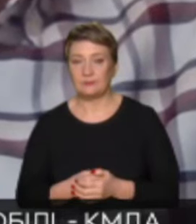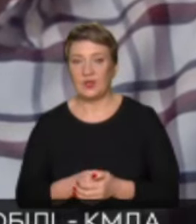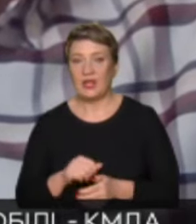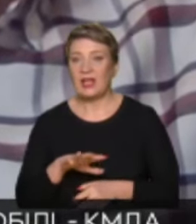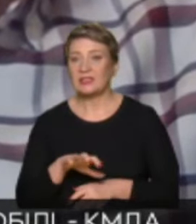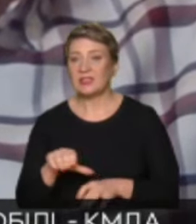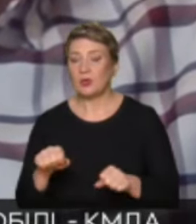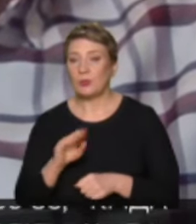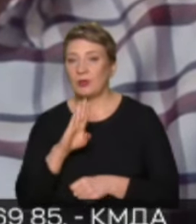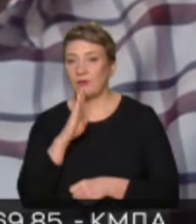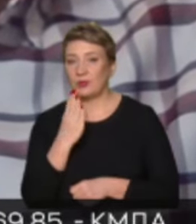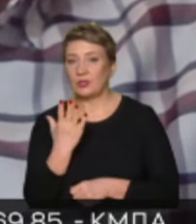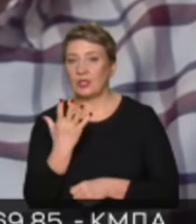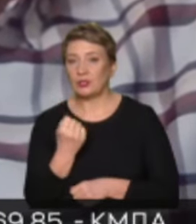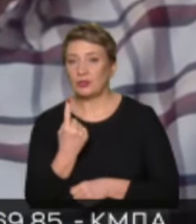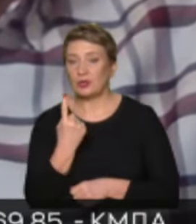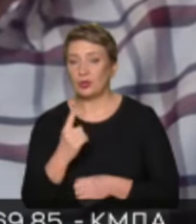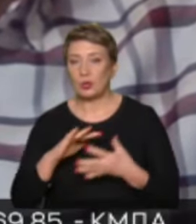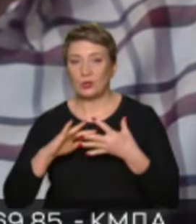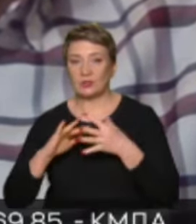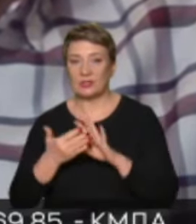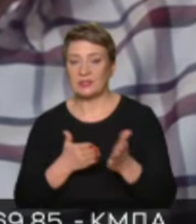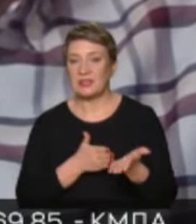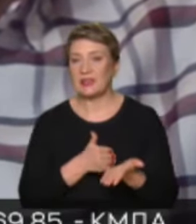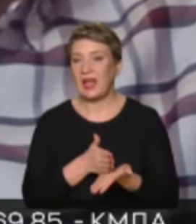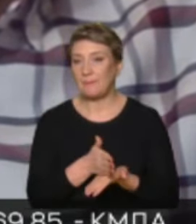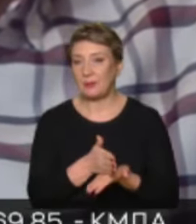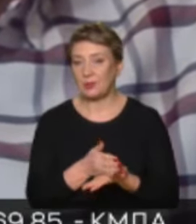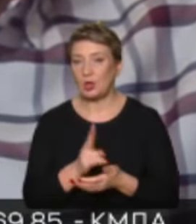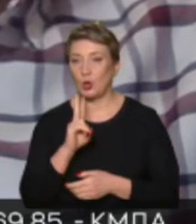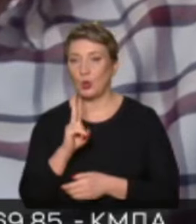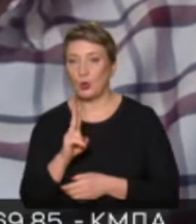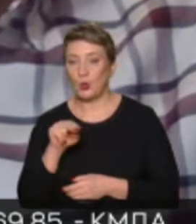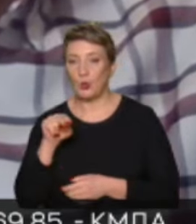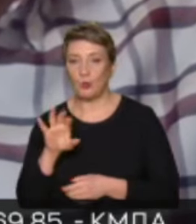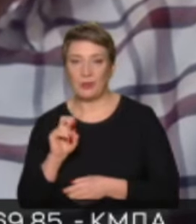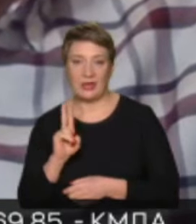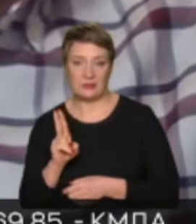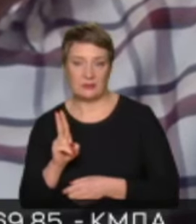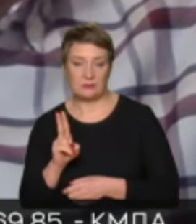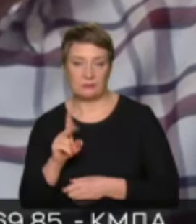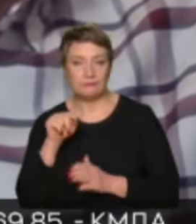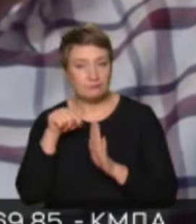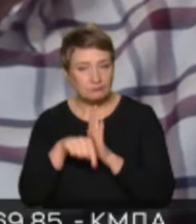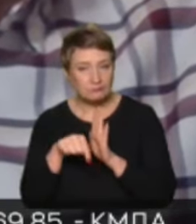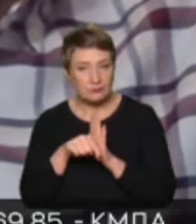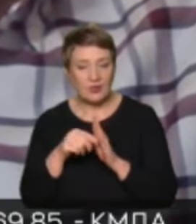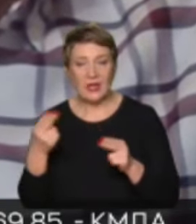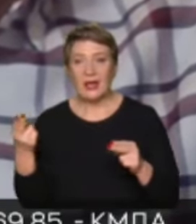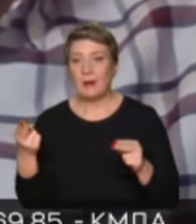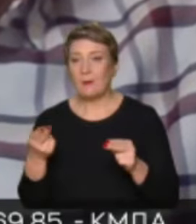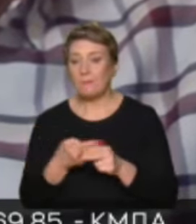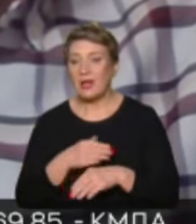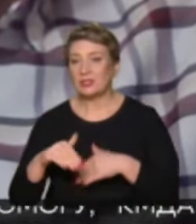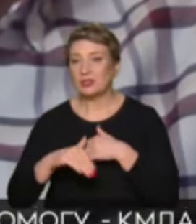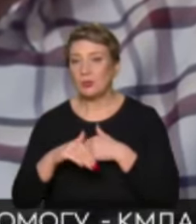ще одного селища в напрямку Куп'янська. Чи означає це, що без допомоги штатів наші